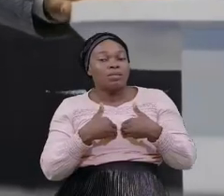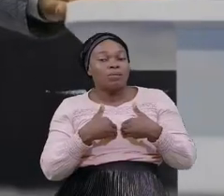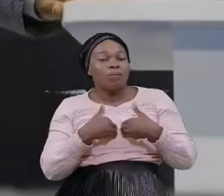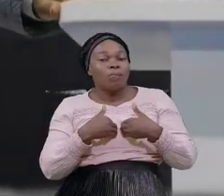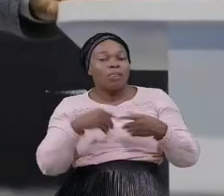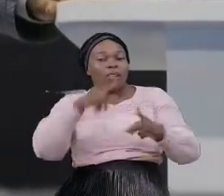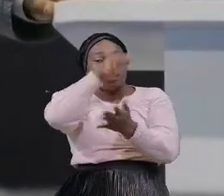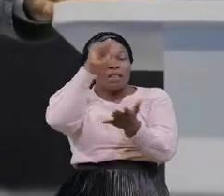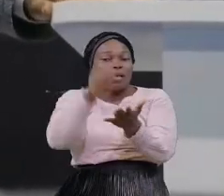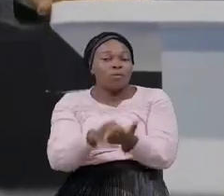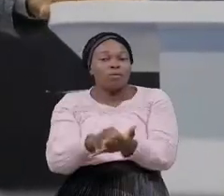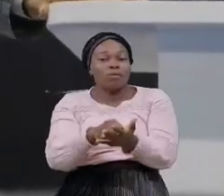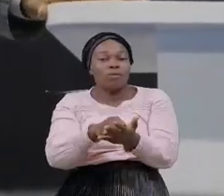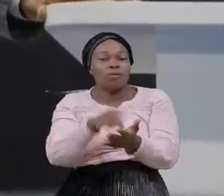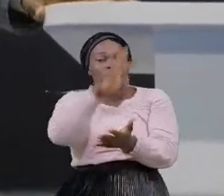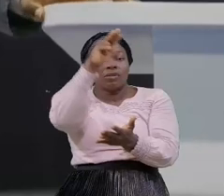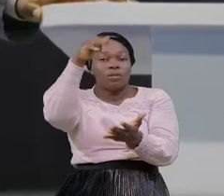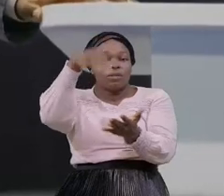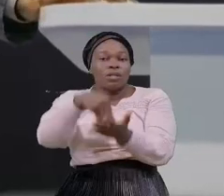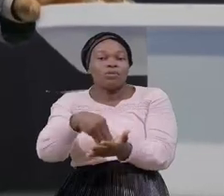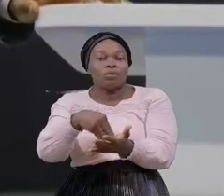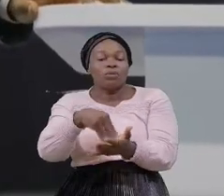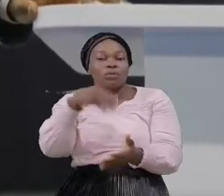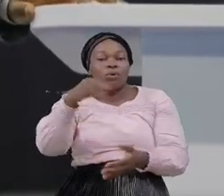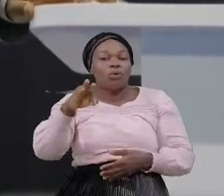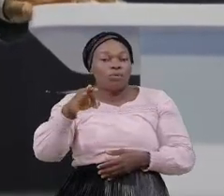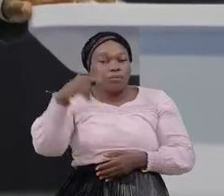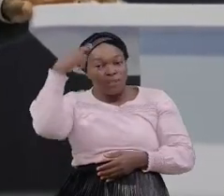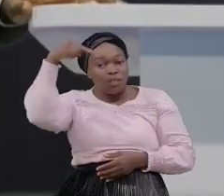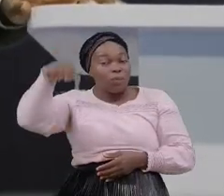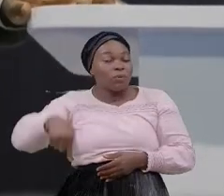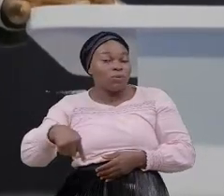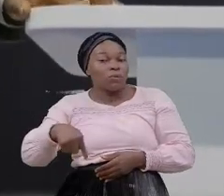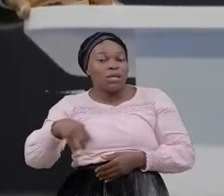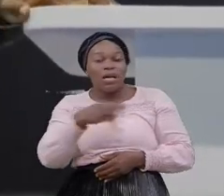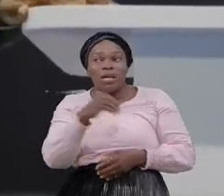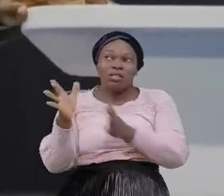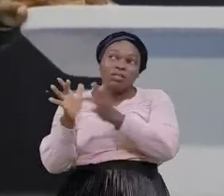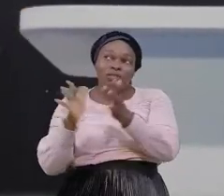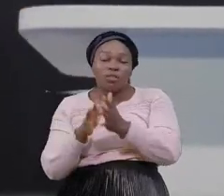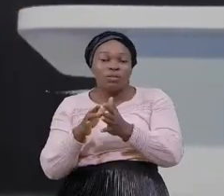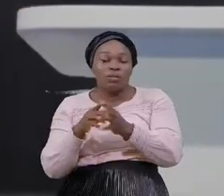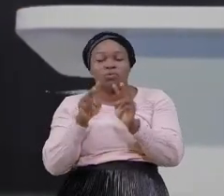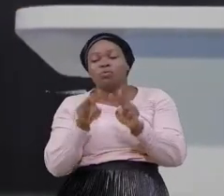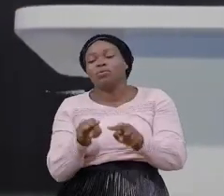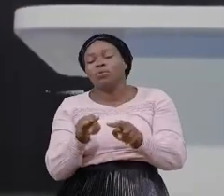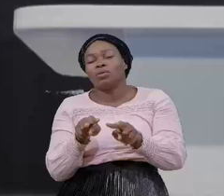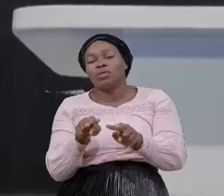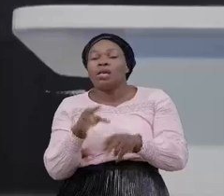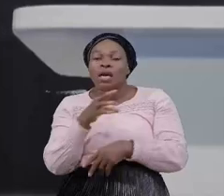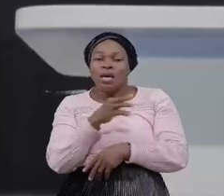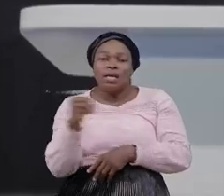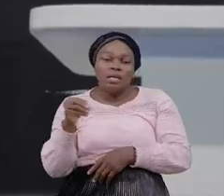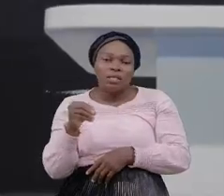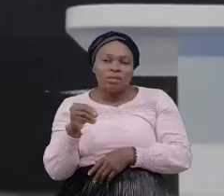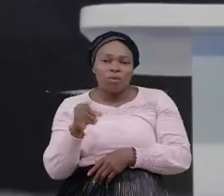une légion de démons, et que es-tu venu pour me tourmenter? Jésus le regardait. Que nous ne chassons pas là-bas. Jésus regardait